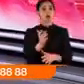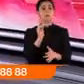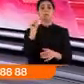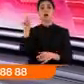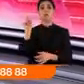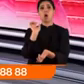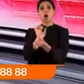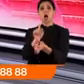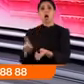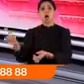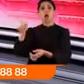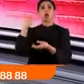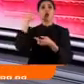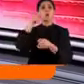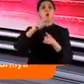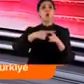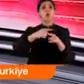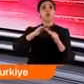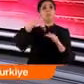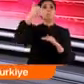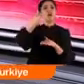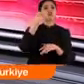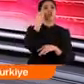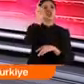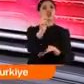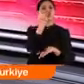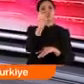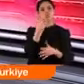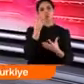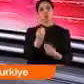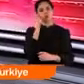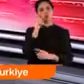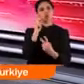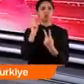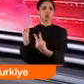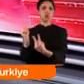ölüme götüren sürece ortak olan başka isimlerin olduğunu düşünüyor.